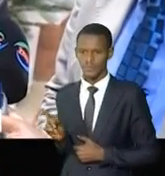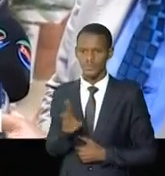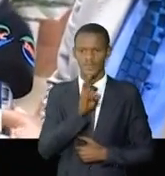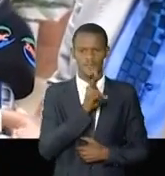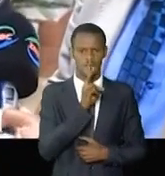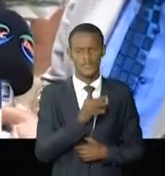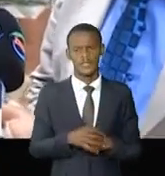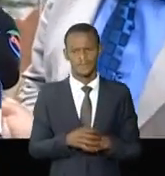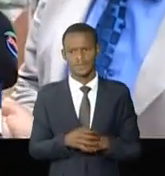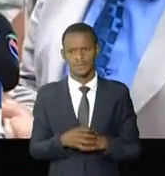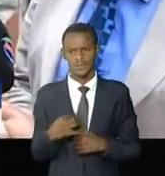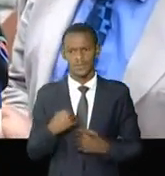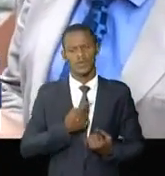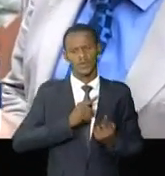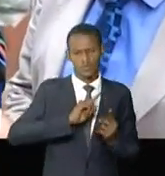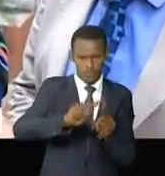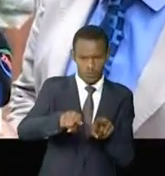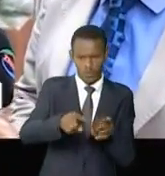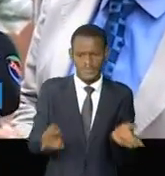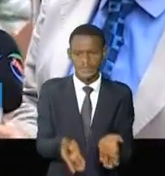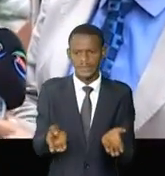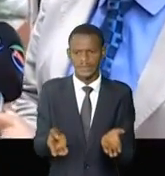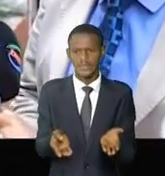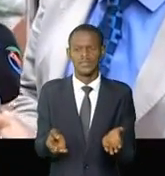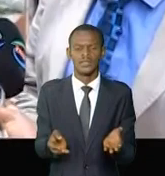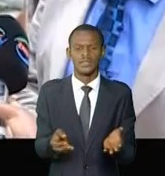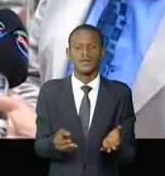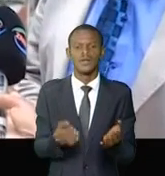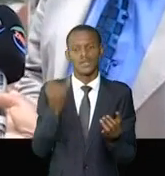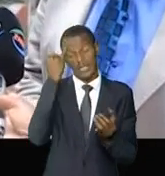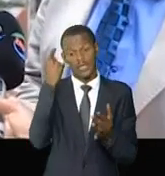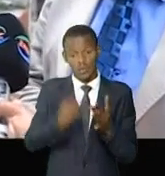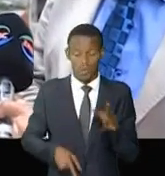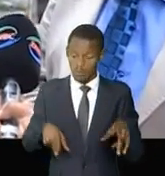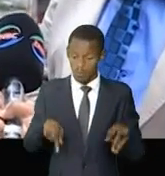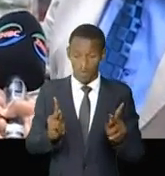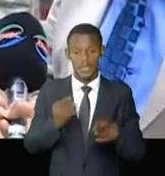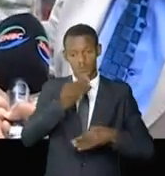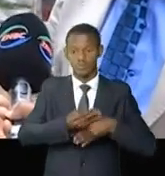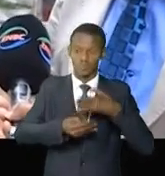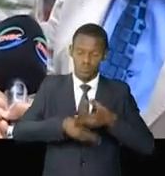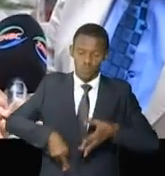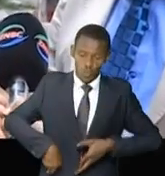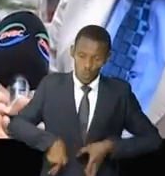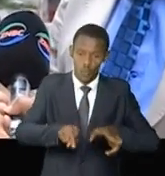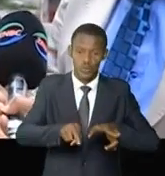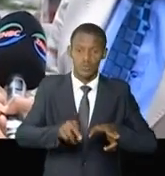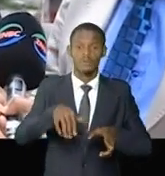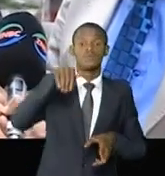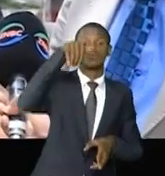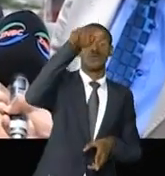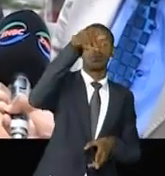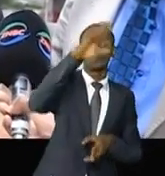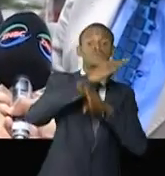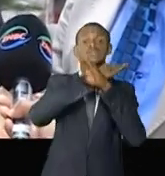maintenant, dès que cette route sera faite, la population de la Zambie pourra bien vendre tout ce qu'il aura produit en Zambie pour la République démocratique du